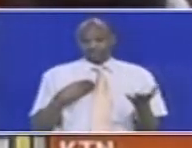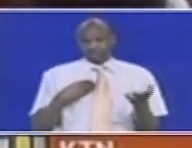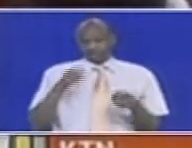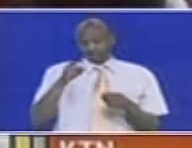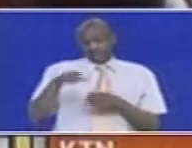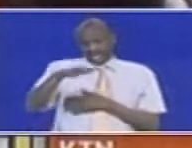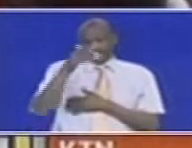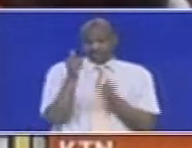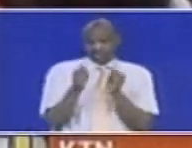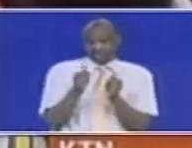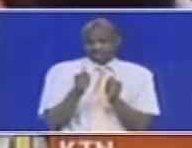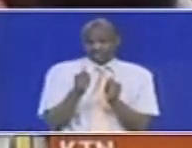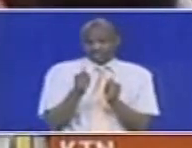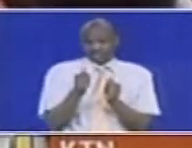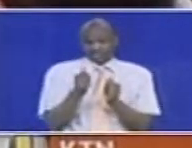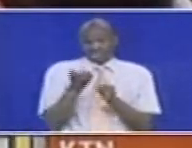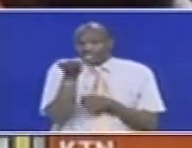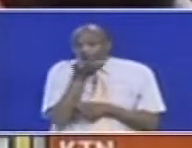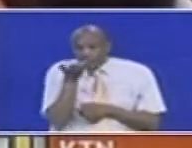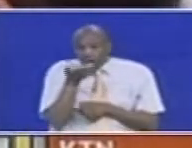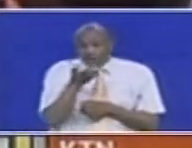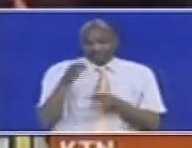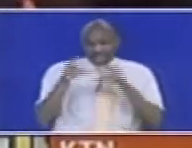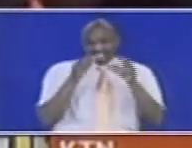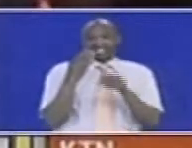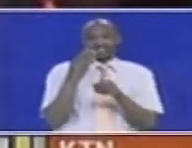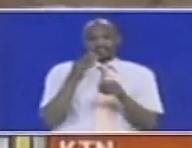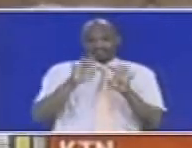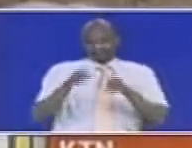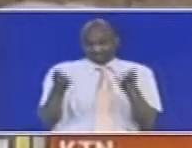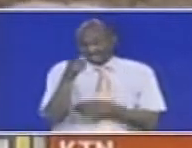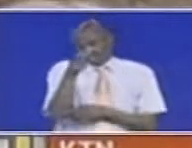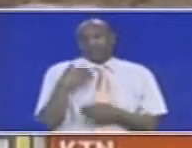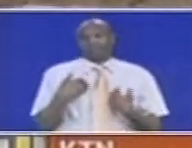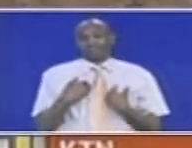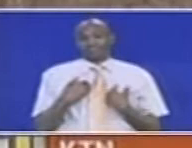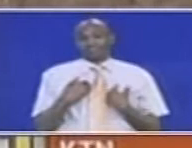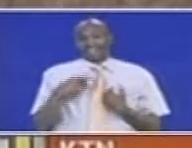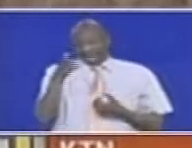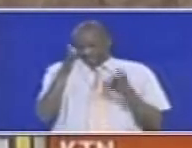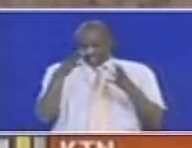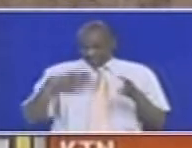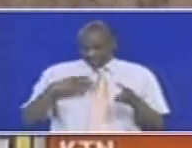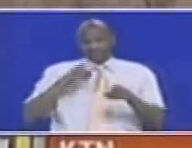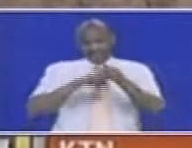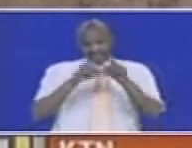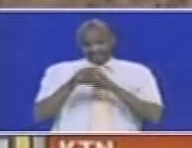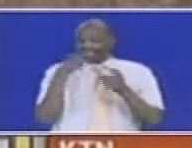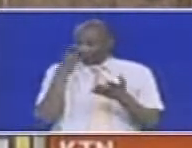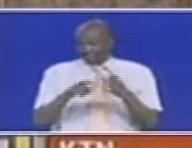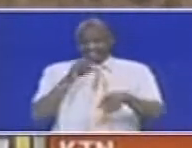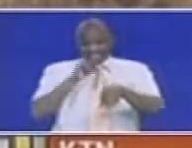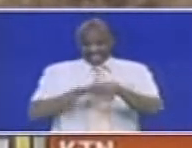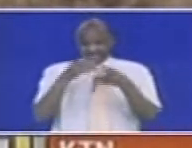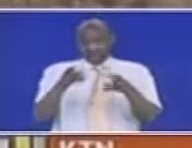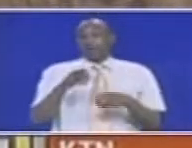destination Bama where they had been hired to take them to. Kukamatwa kwa washukiwa hawa kunajiri wakati ambapo wenyeji